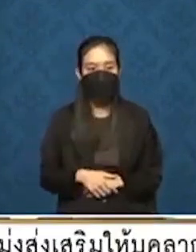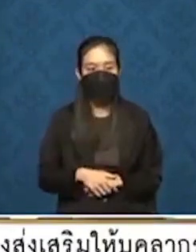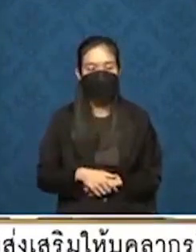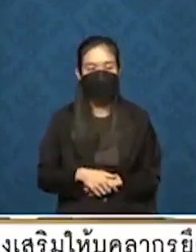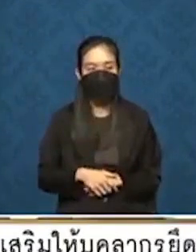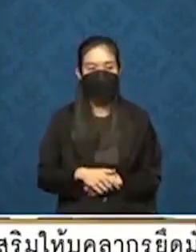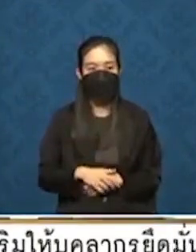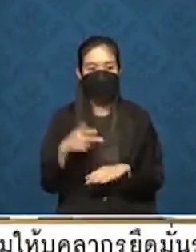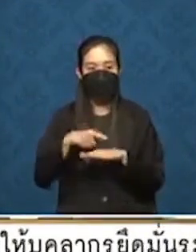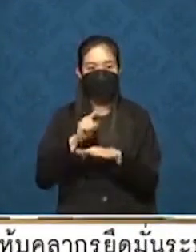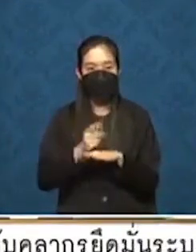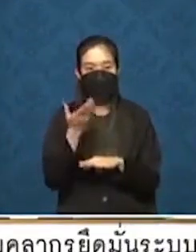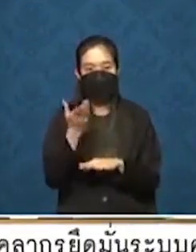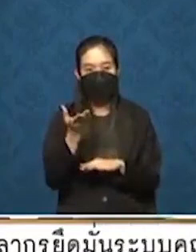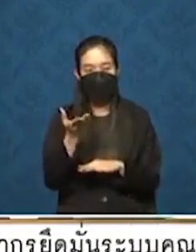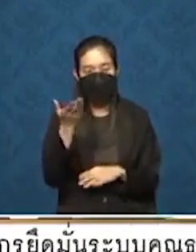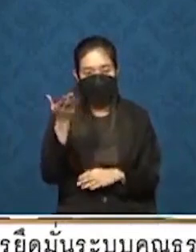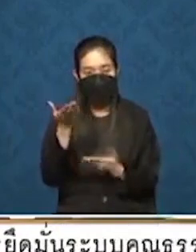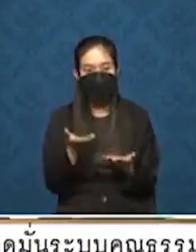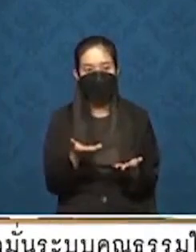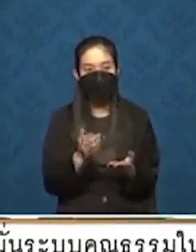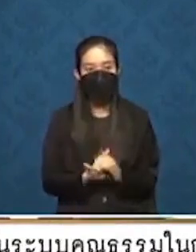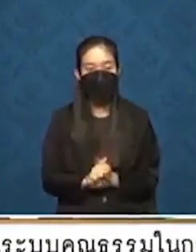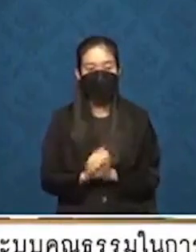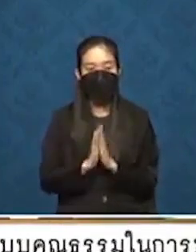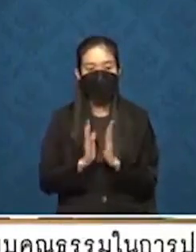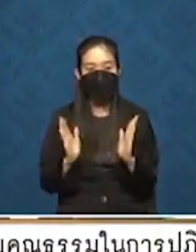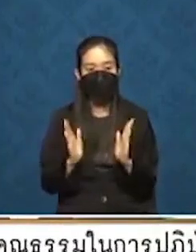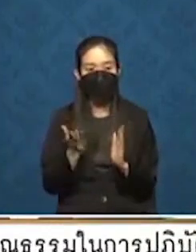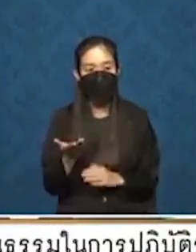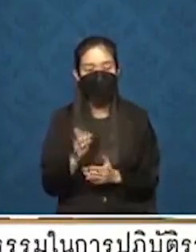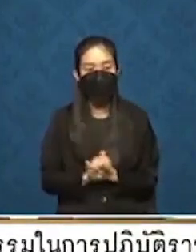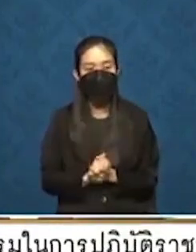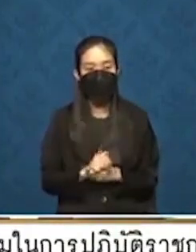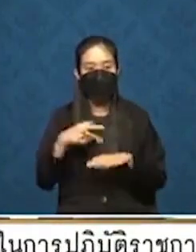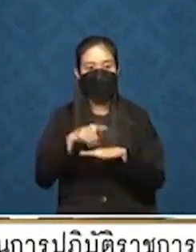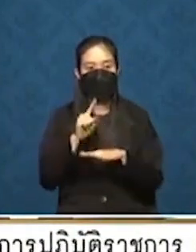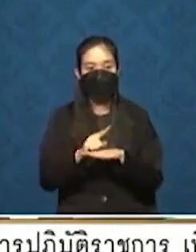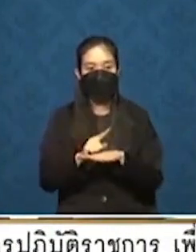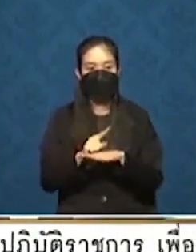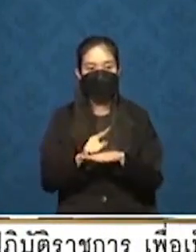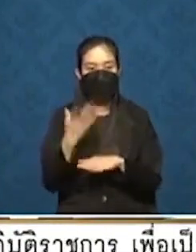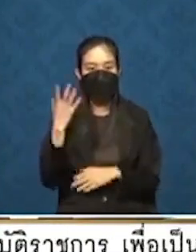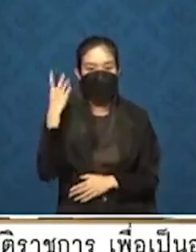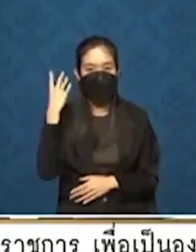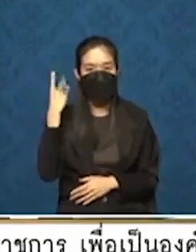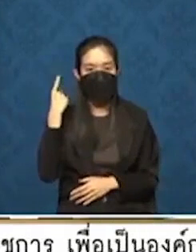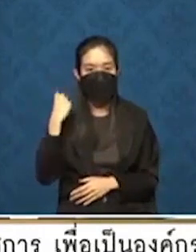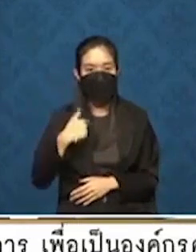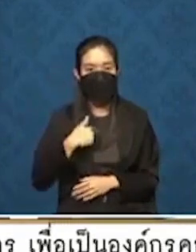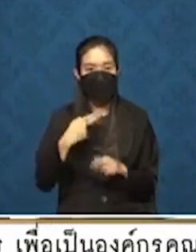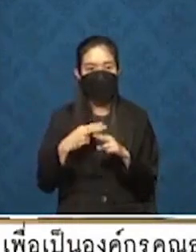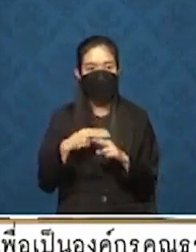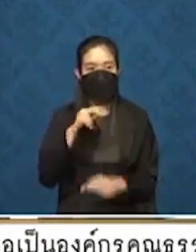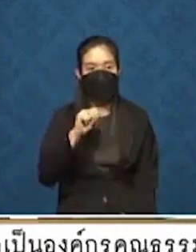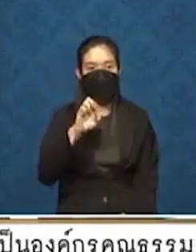ท่กครัขออนุญญาตครับกรอบภคุณครัท่มัสั่งครับเมื่อสัคู่ที่ี่ผมนี่โรดนะคร